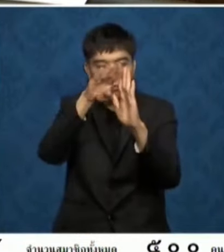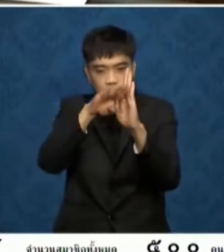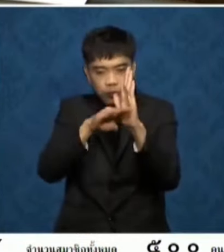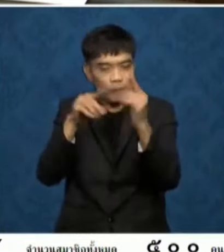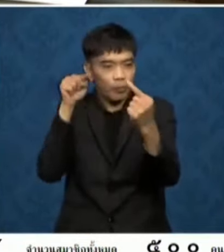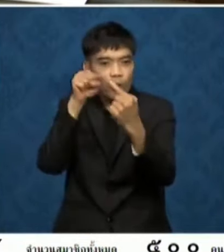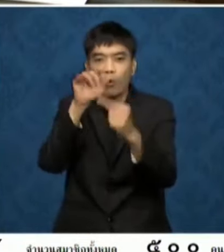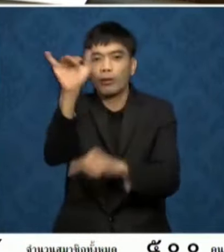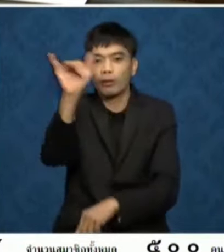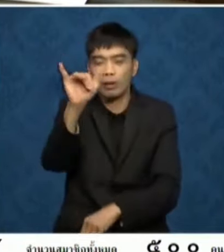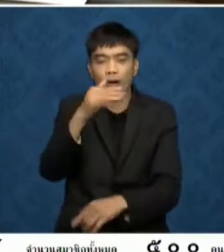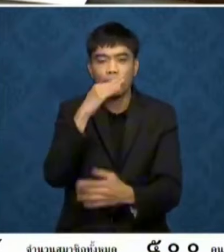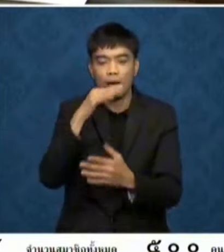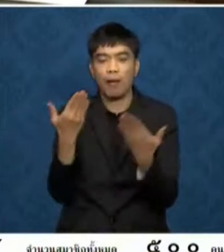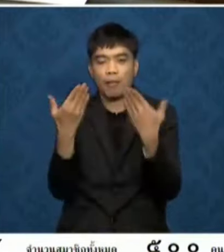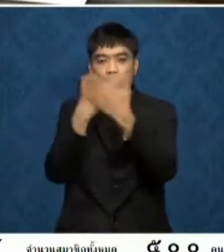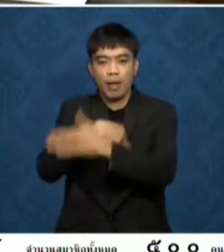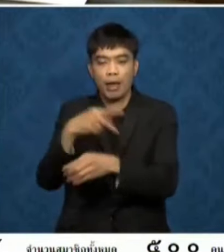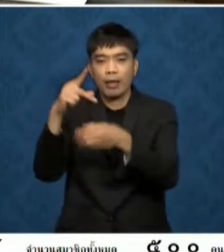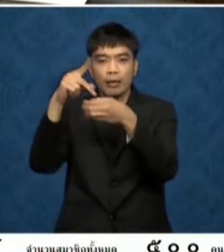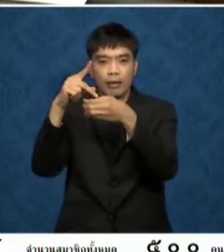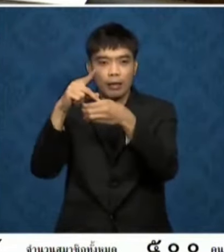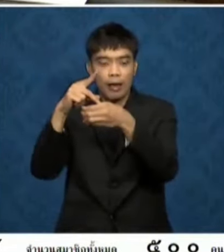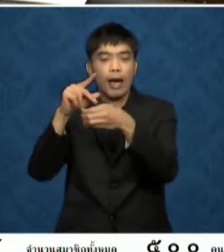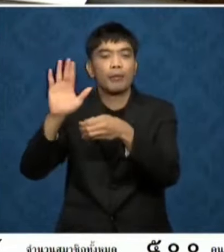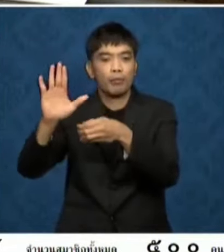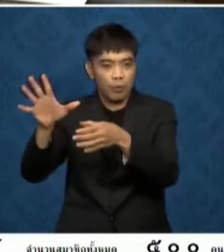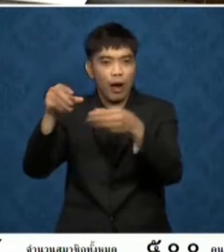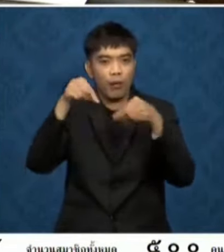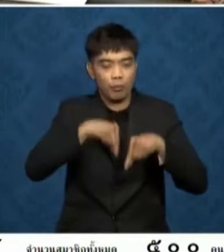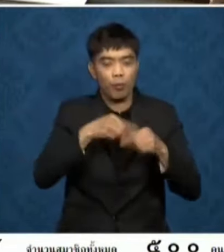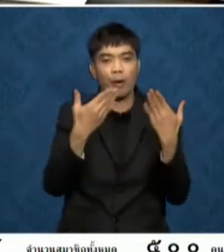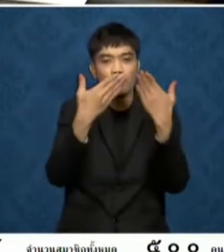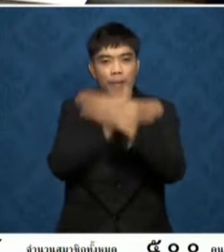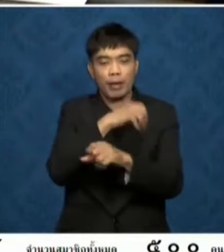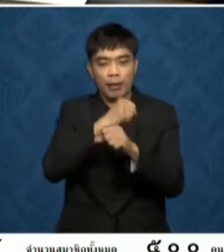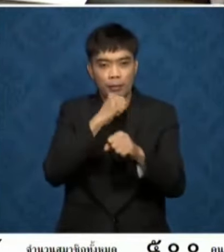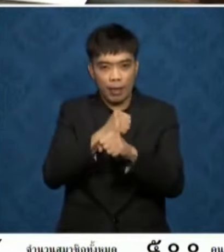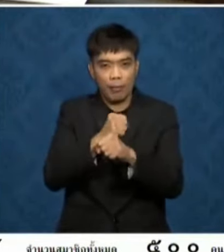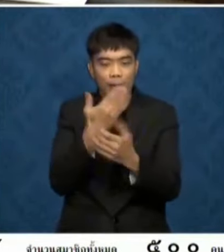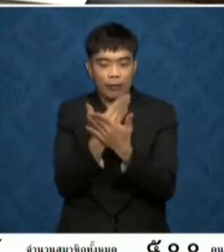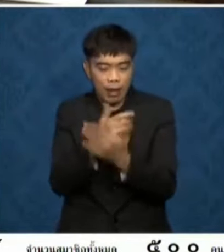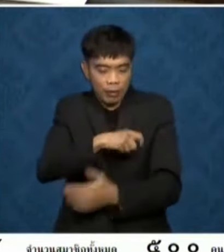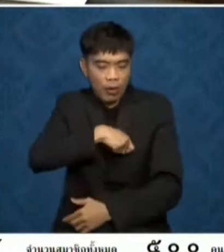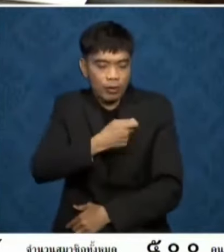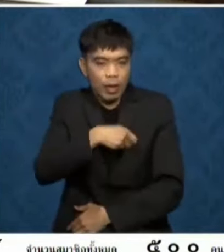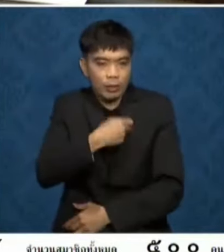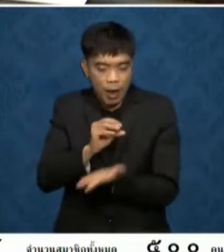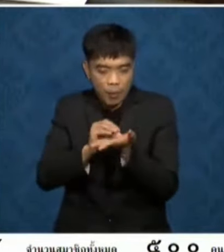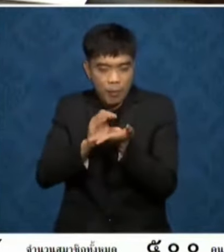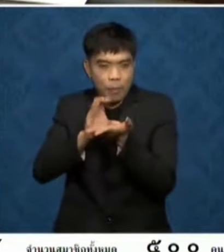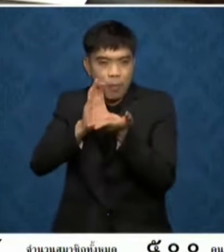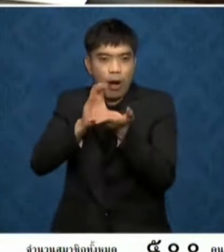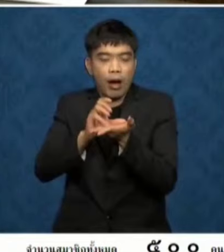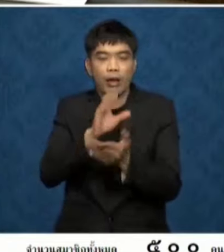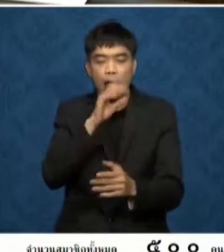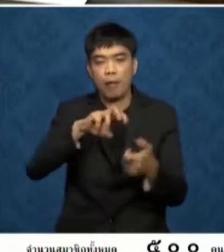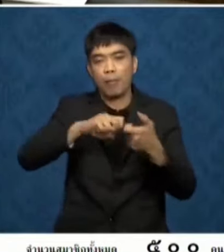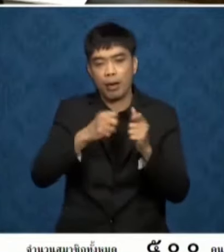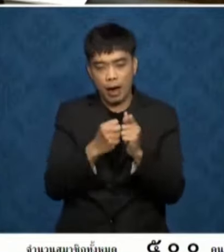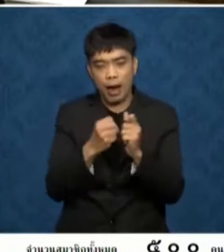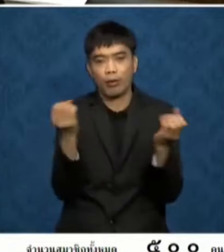ามาทดแทนในการนำเข้าก๊าซเนี่ยทำให้เรามีต้นทุนที่สูงมากขึ้นเป็นภาระที่ซ้ำเติมพี่น้องประชาชน